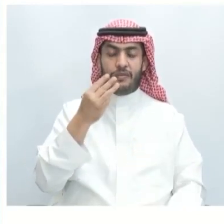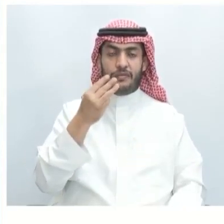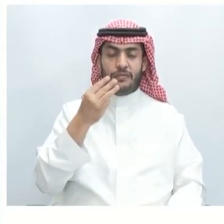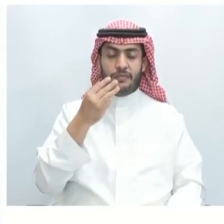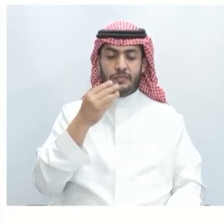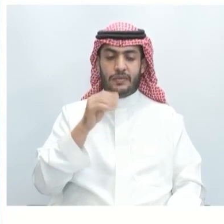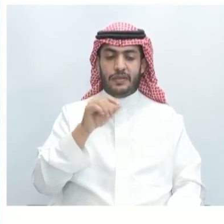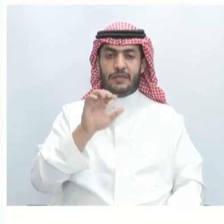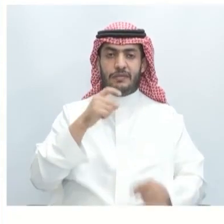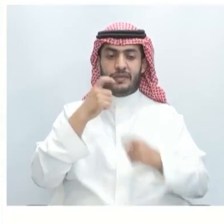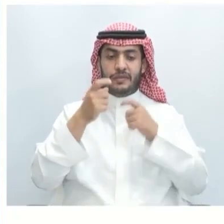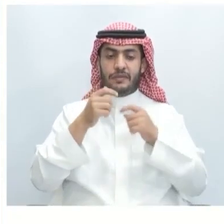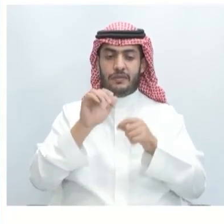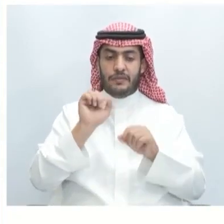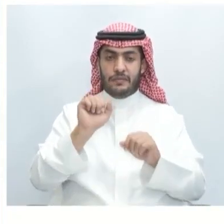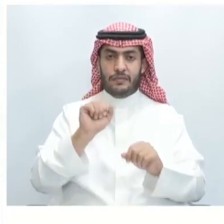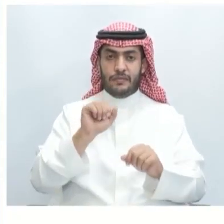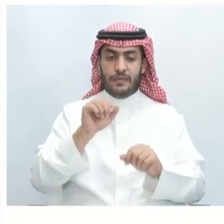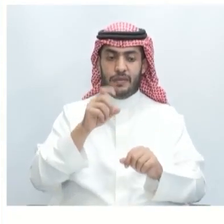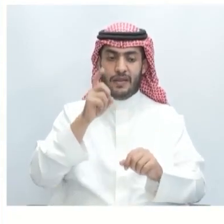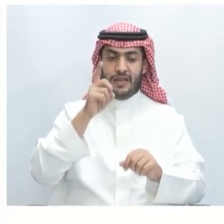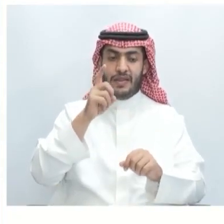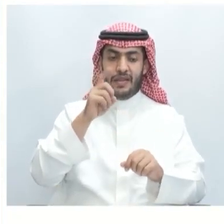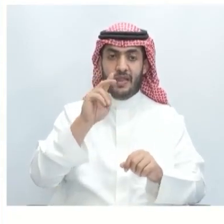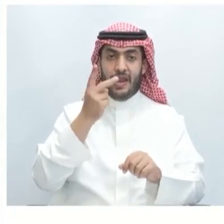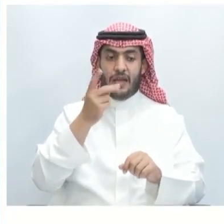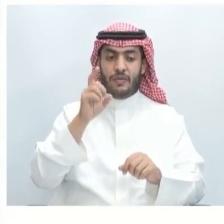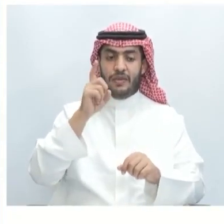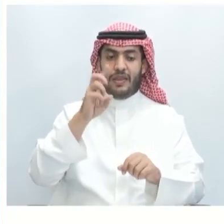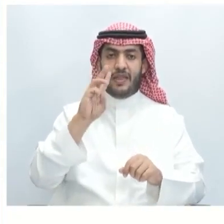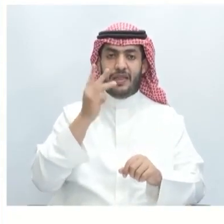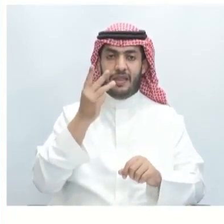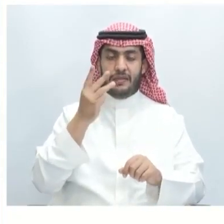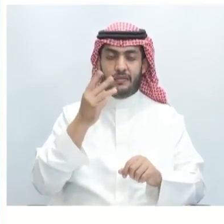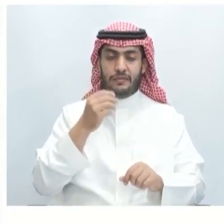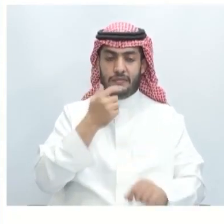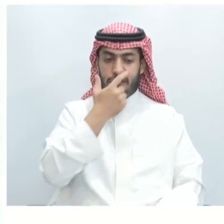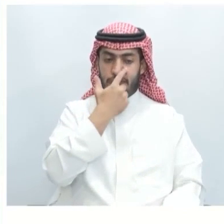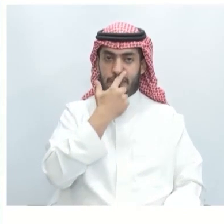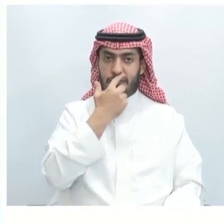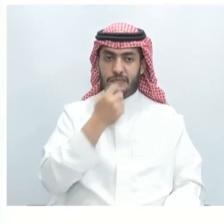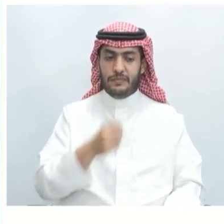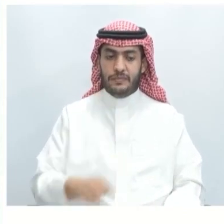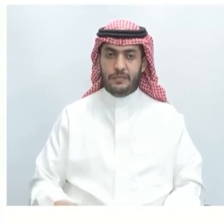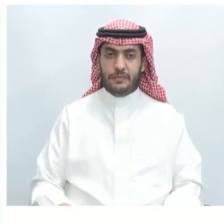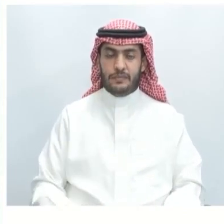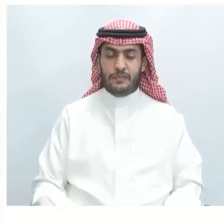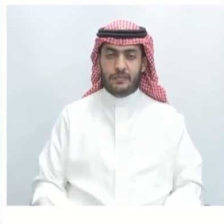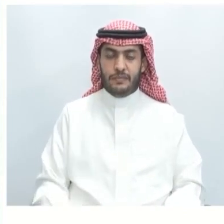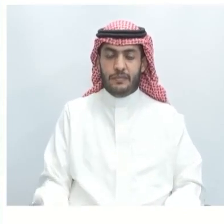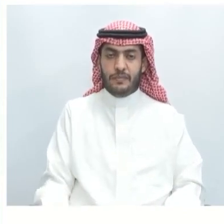هذا السيناريو التي هي دي 12 ودي 13 او 13 بعد